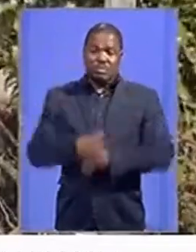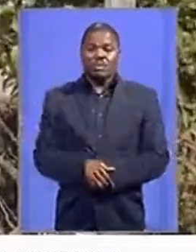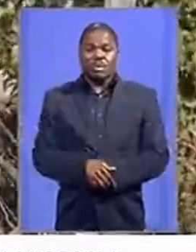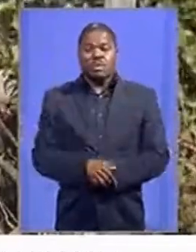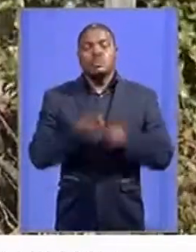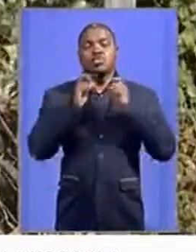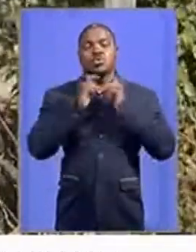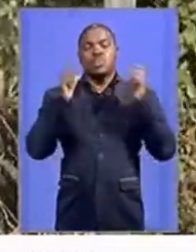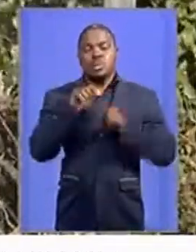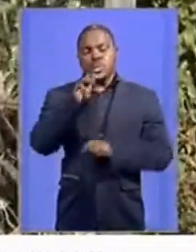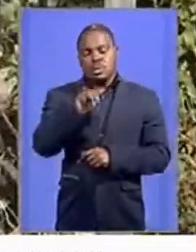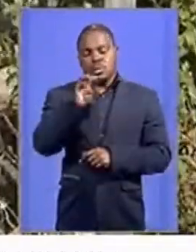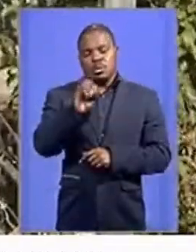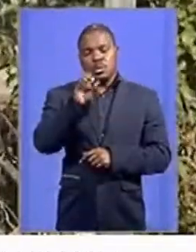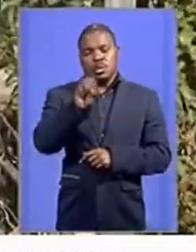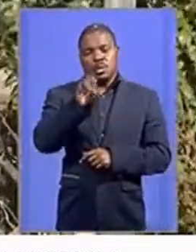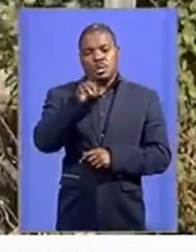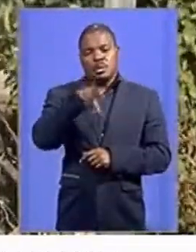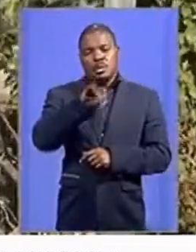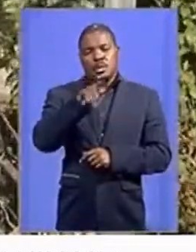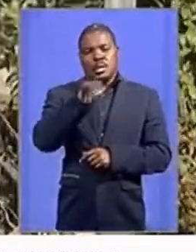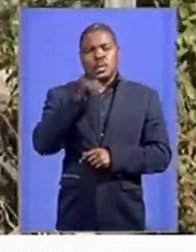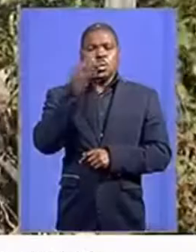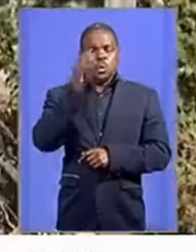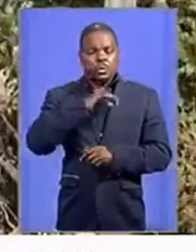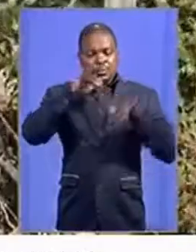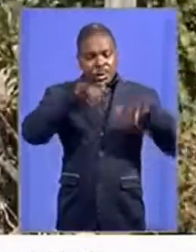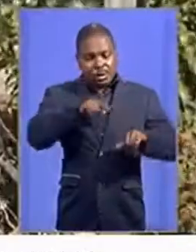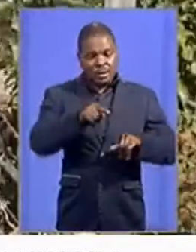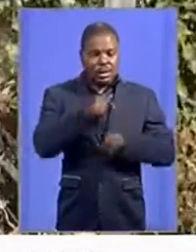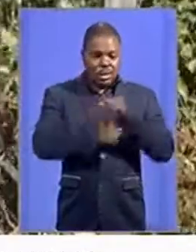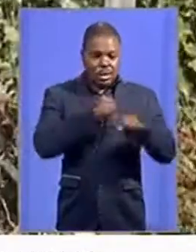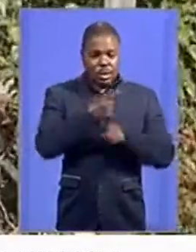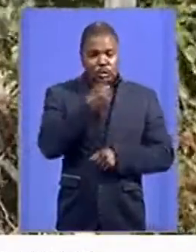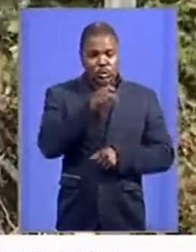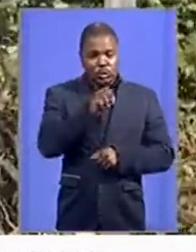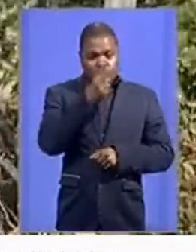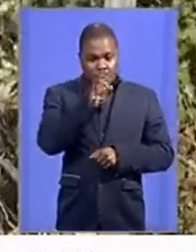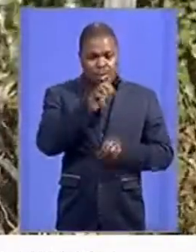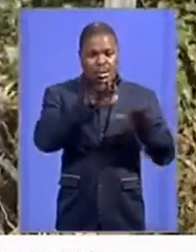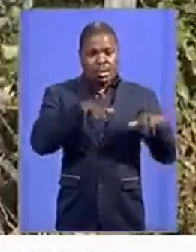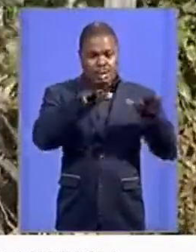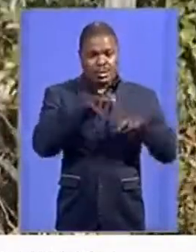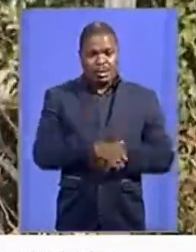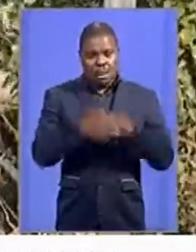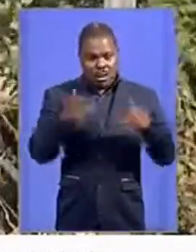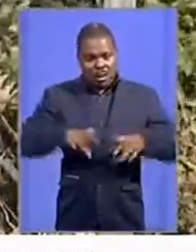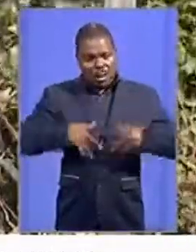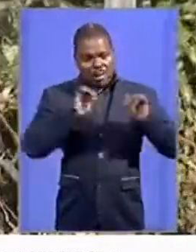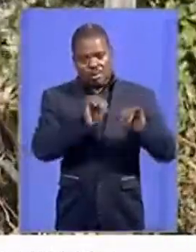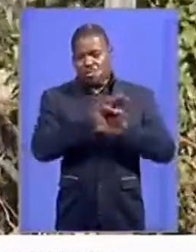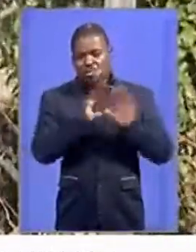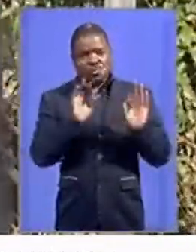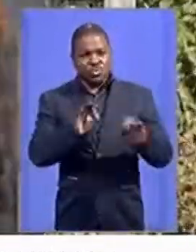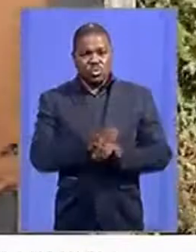Moruti Mosepedi o re o dutse mona go tloa ka 2019 mme bophelo ba hae ha se bo kgatlhisang.